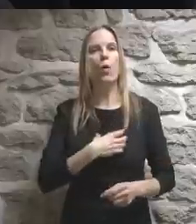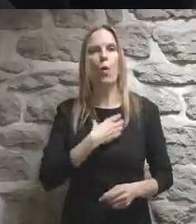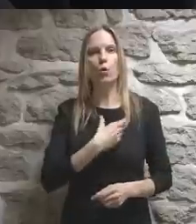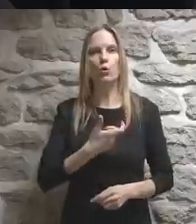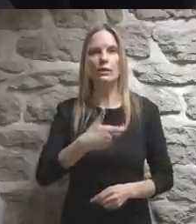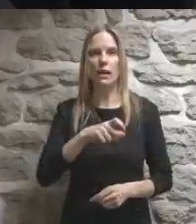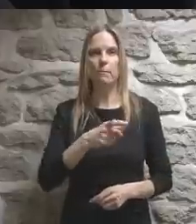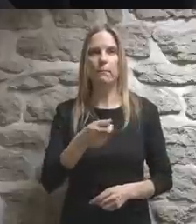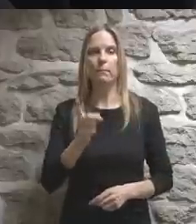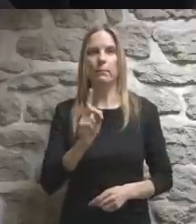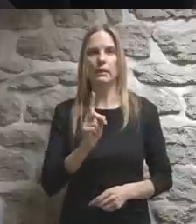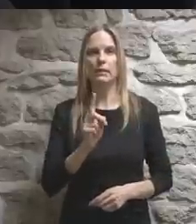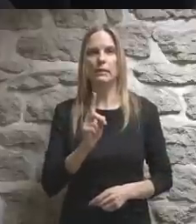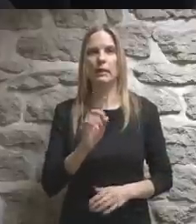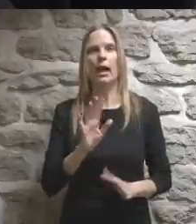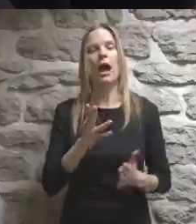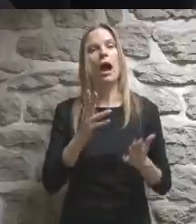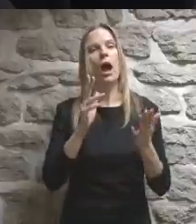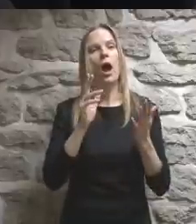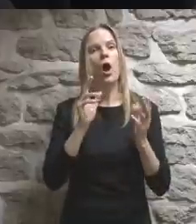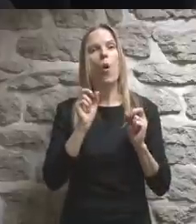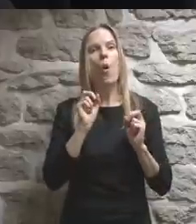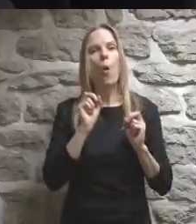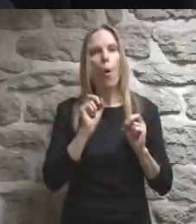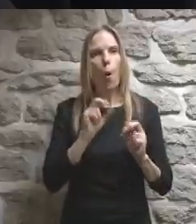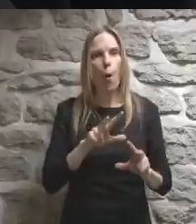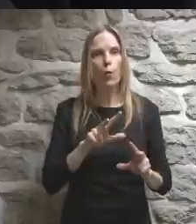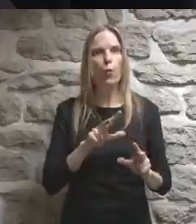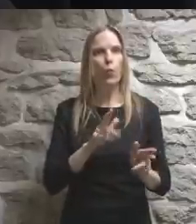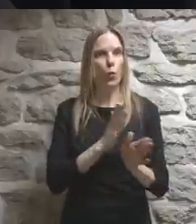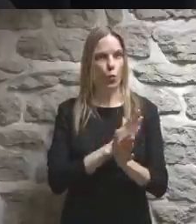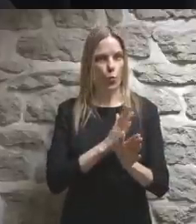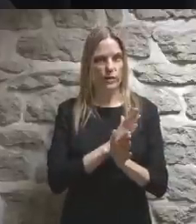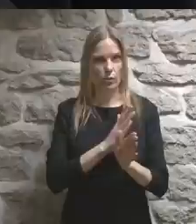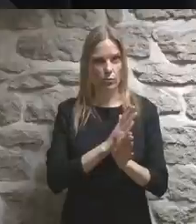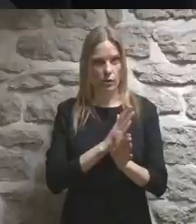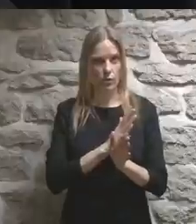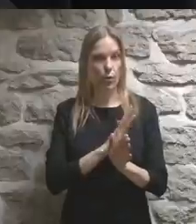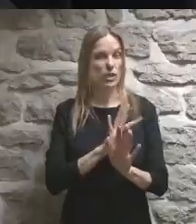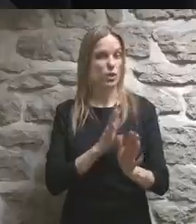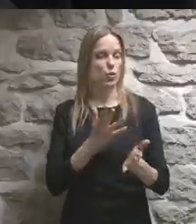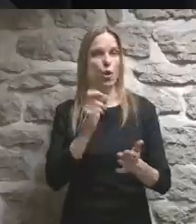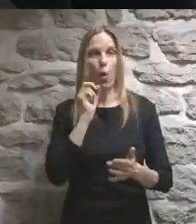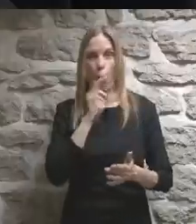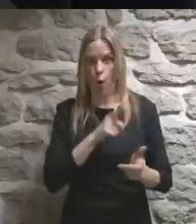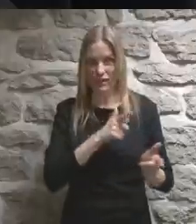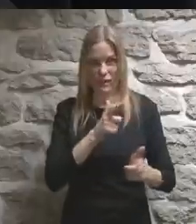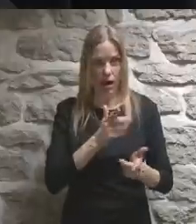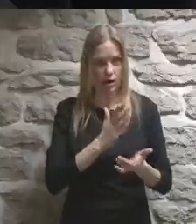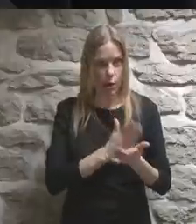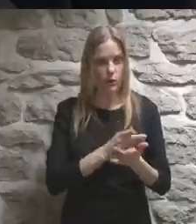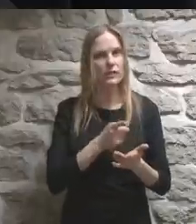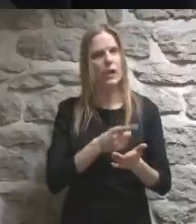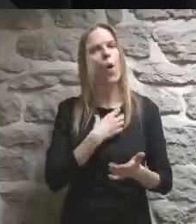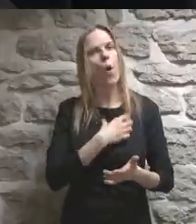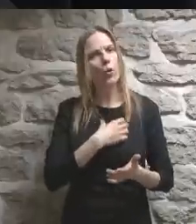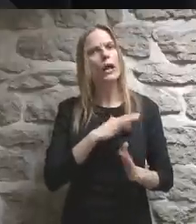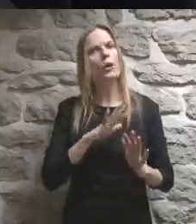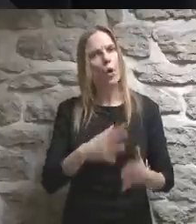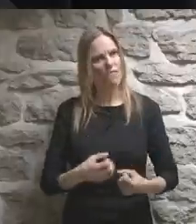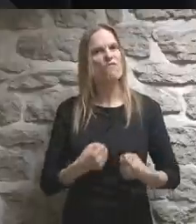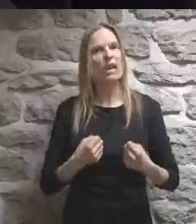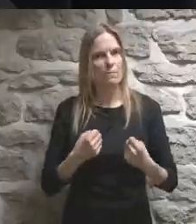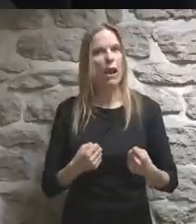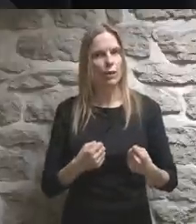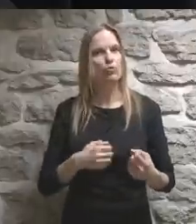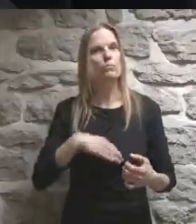et ohu situatsioonis, kus see reaalne oht on olemas, et see oleks piisavalt võimekusi või kui need